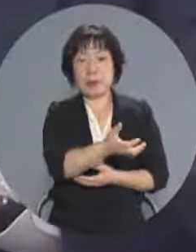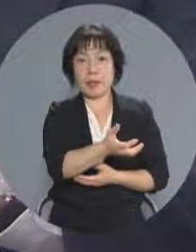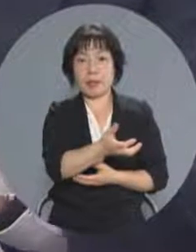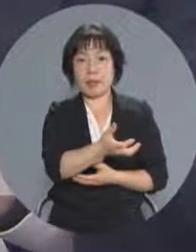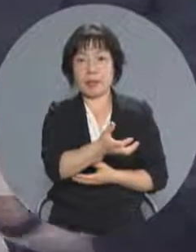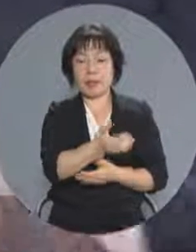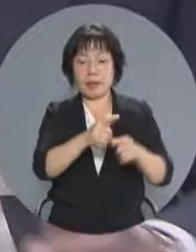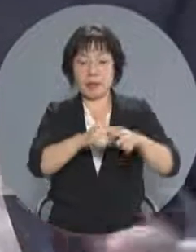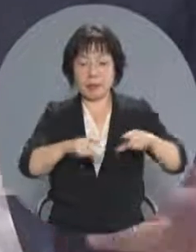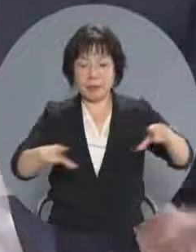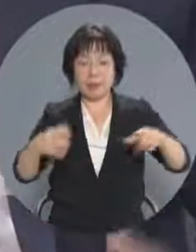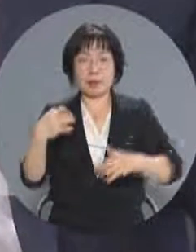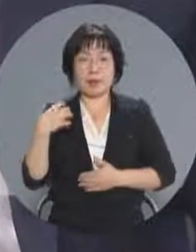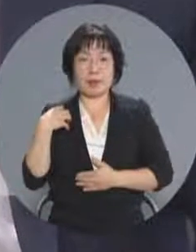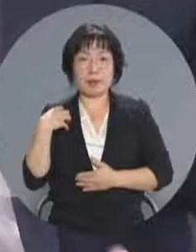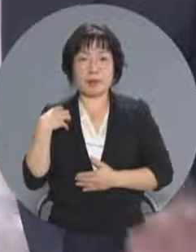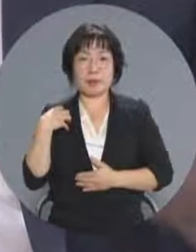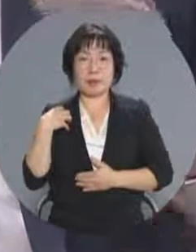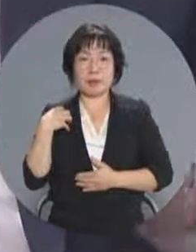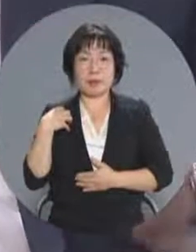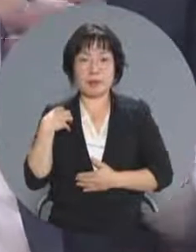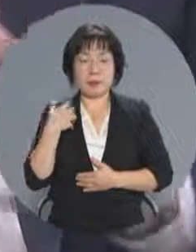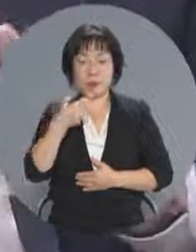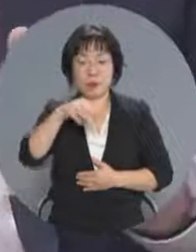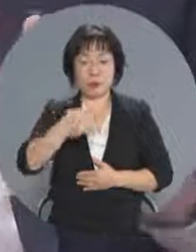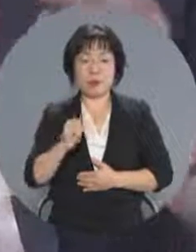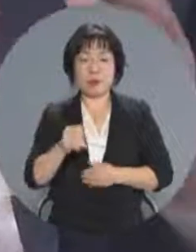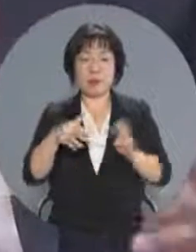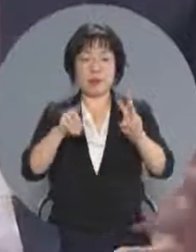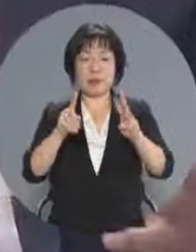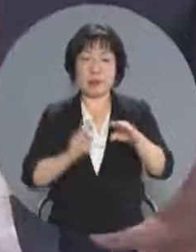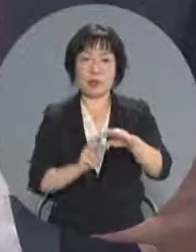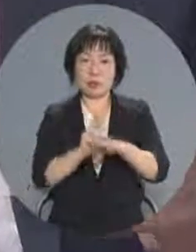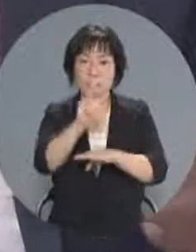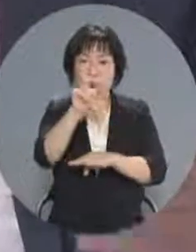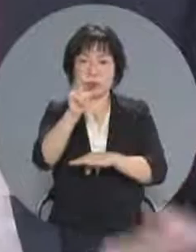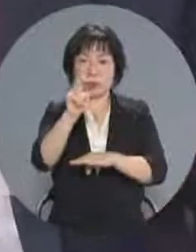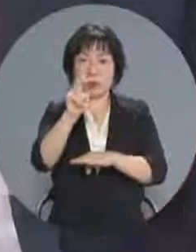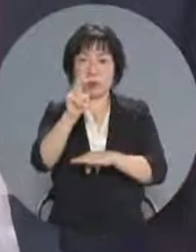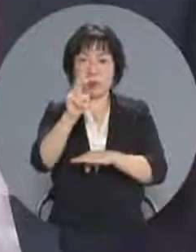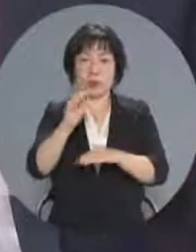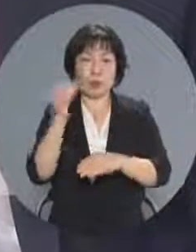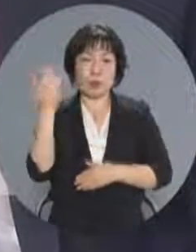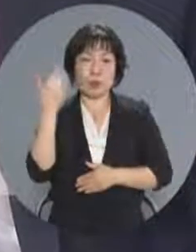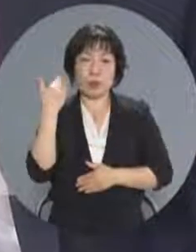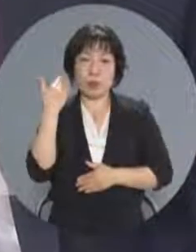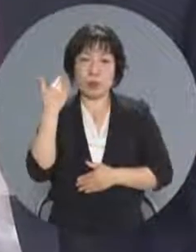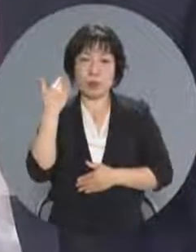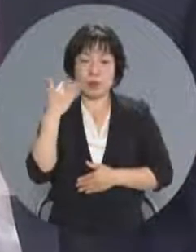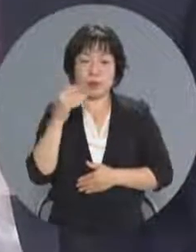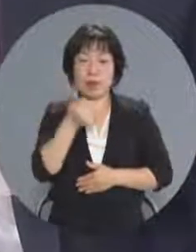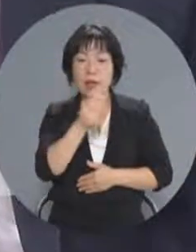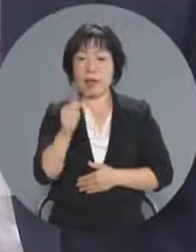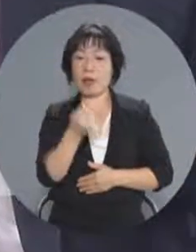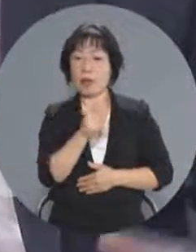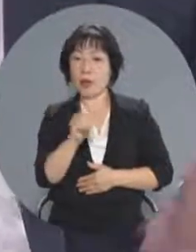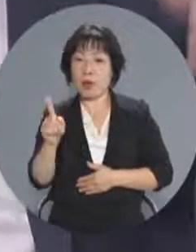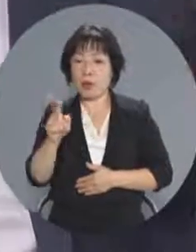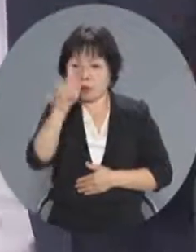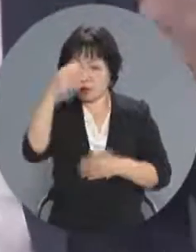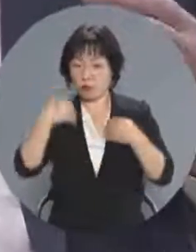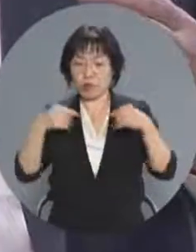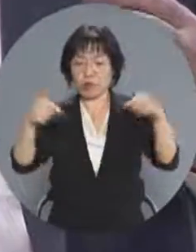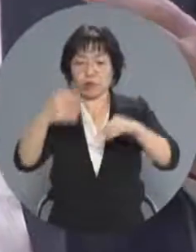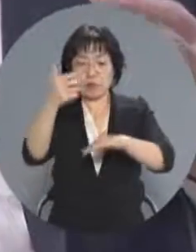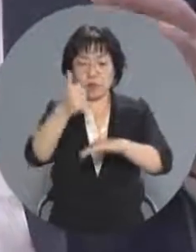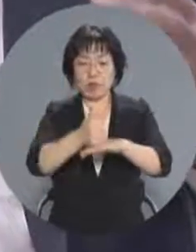해서 어 민간에서 누리 3차부터 발사한다 최근에 우리 하나 에어로스페이스